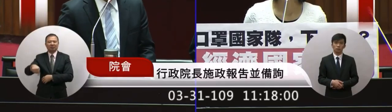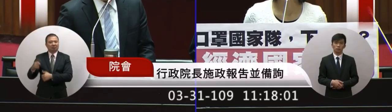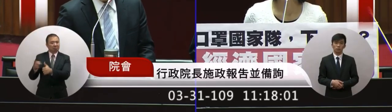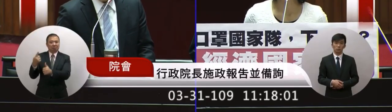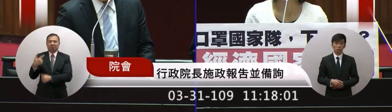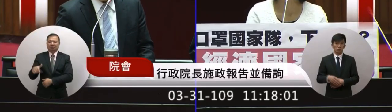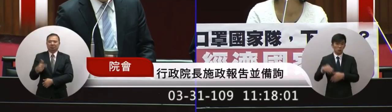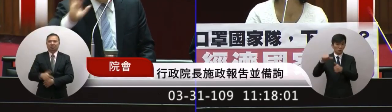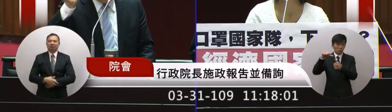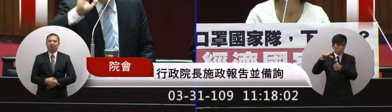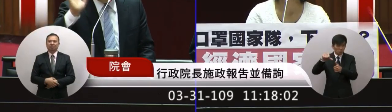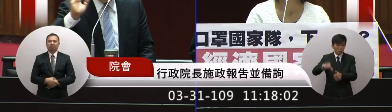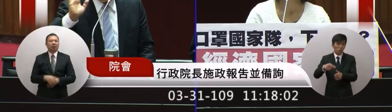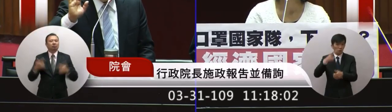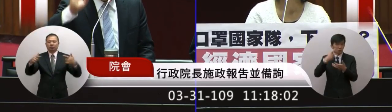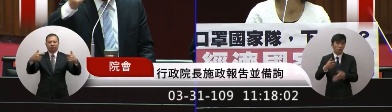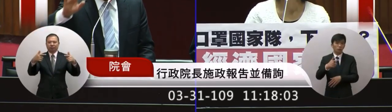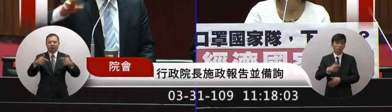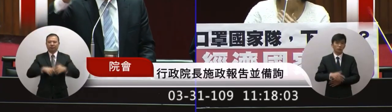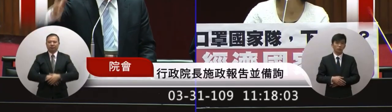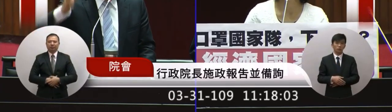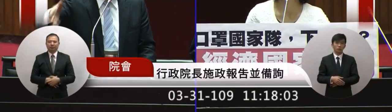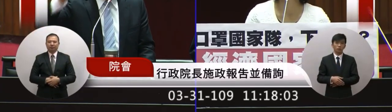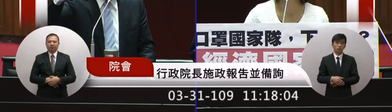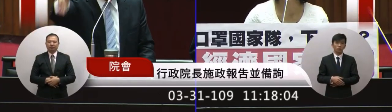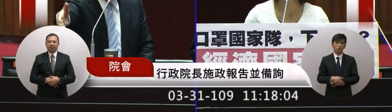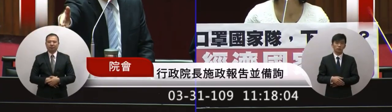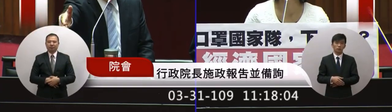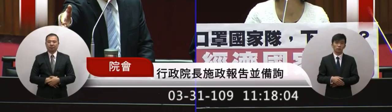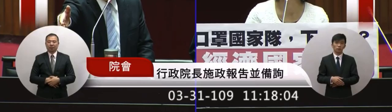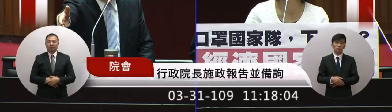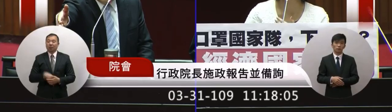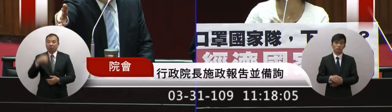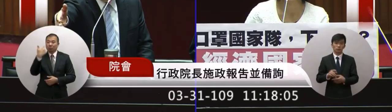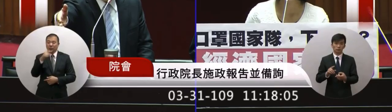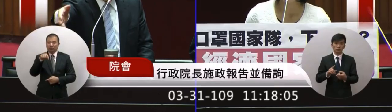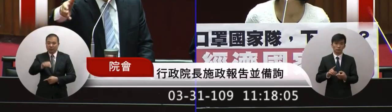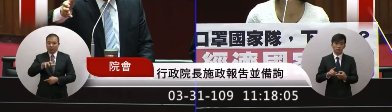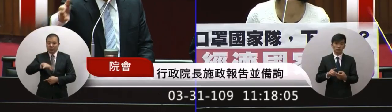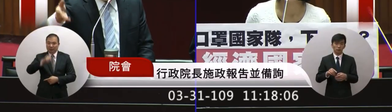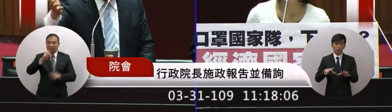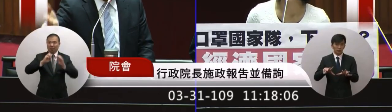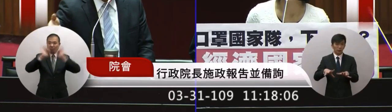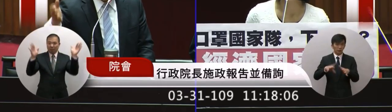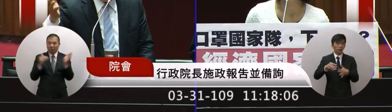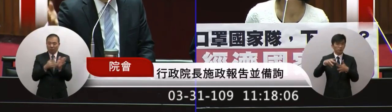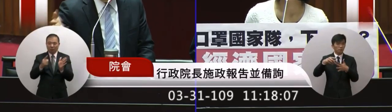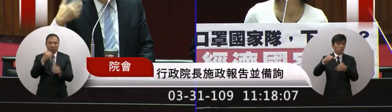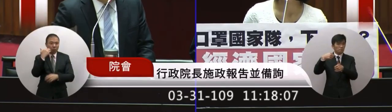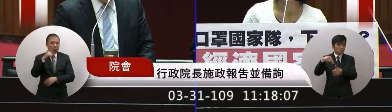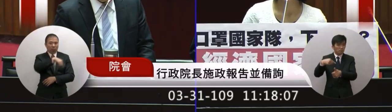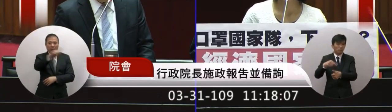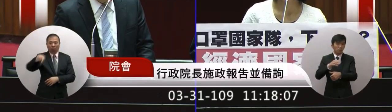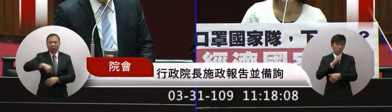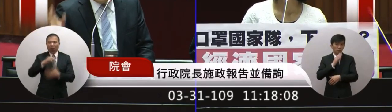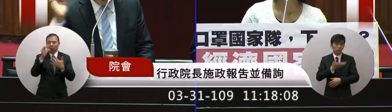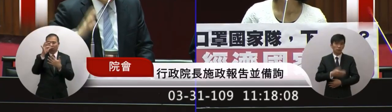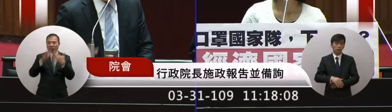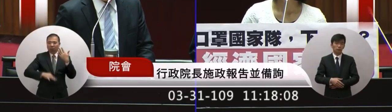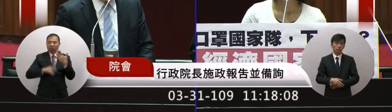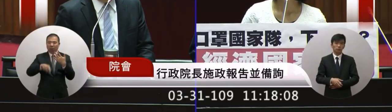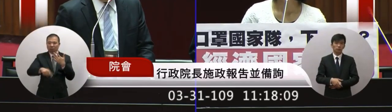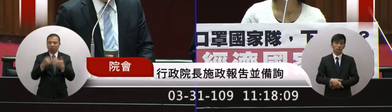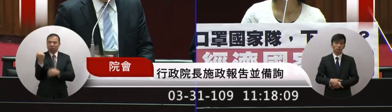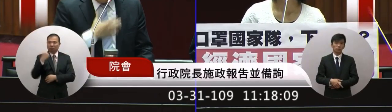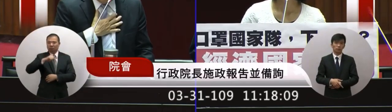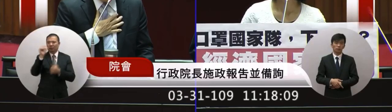所以处罚不是第一步，好。 不是第一步，就是 先 是一开始就用处罚， 或者是指导会是第一步。 是因为这一